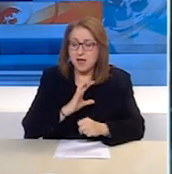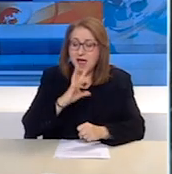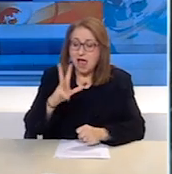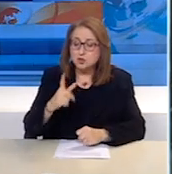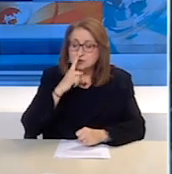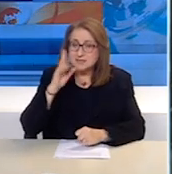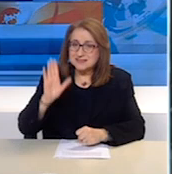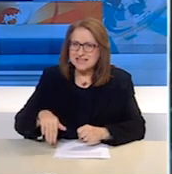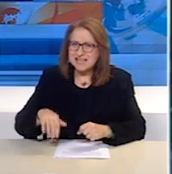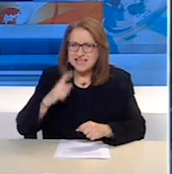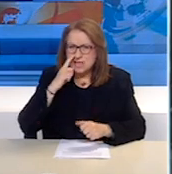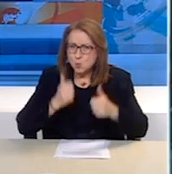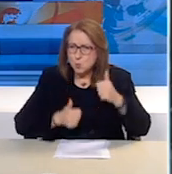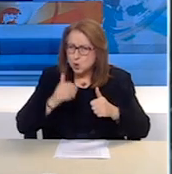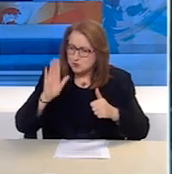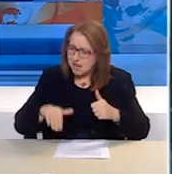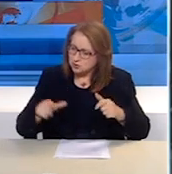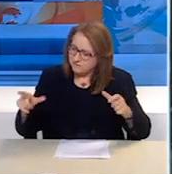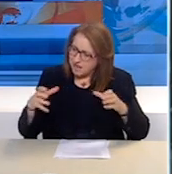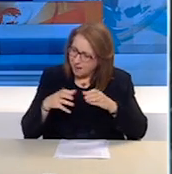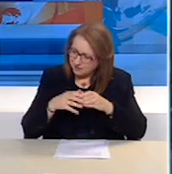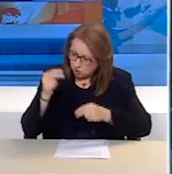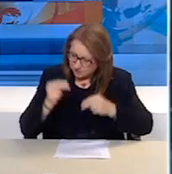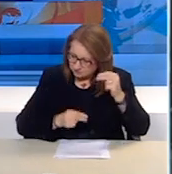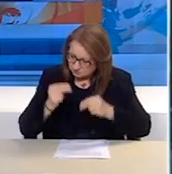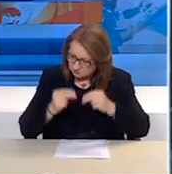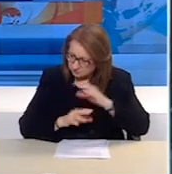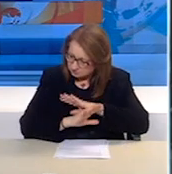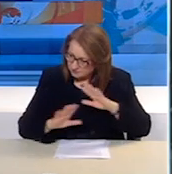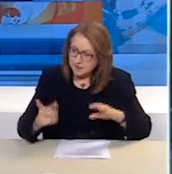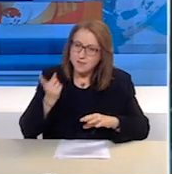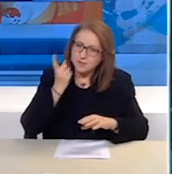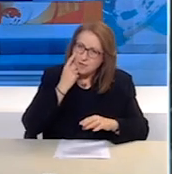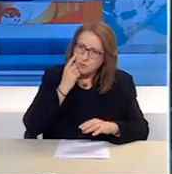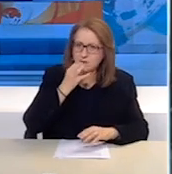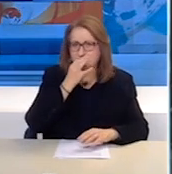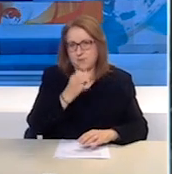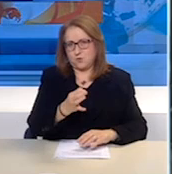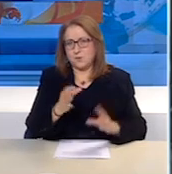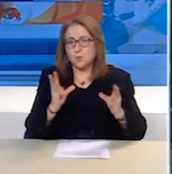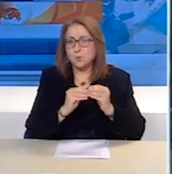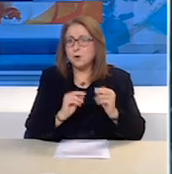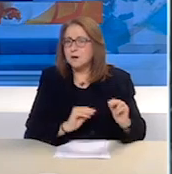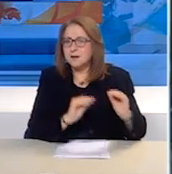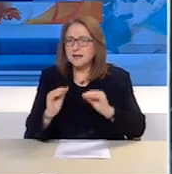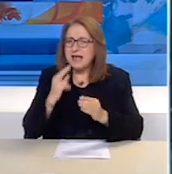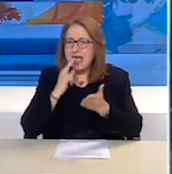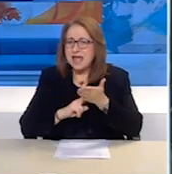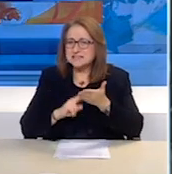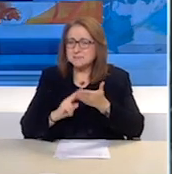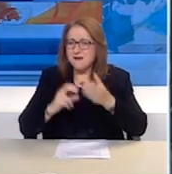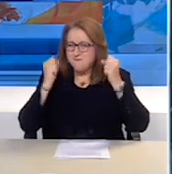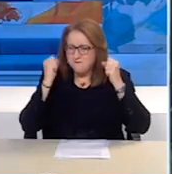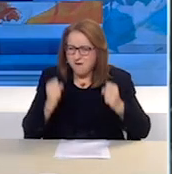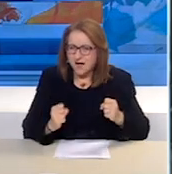η Επιτροπή αυτή θα έχει καταλήξει στα συμπεράσματα και θα είμαστε σε θέση τότε, αξιολογώντας το πόρισμα της Επιτροπής αυτής και μέσα